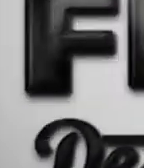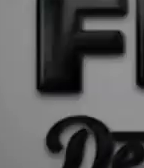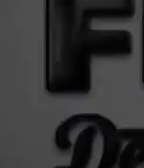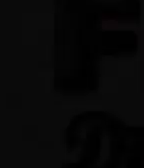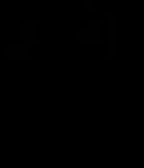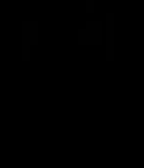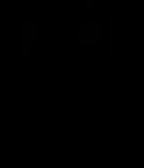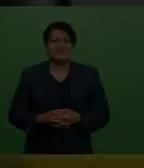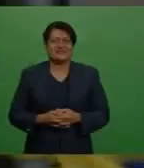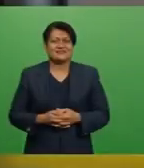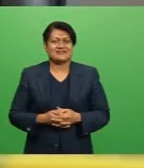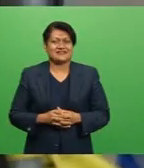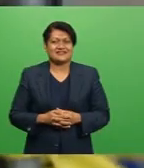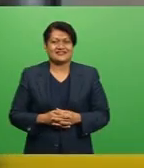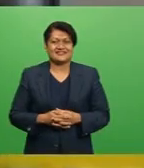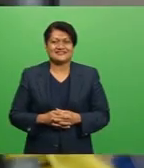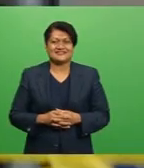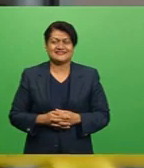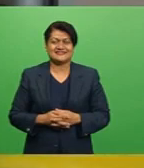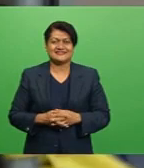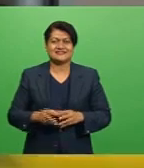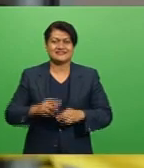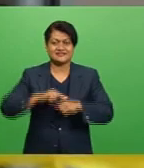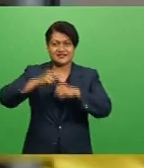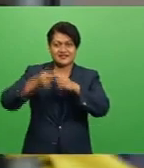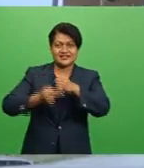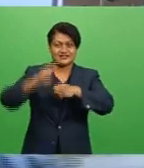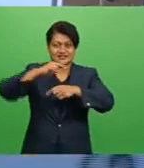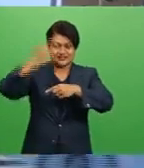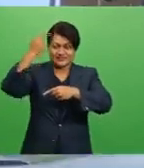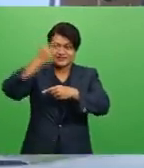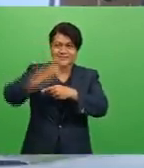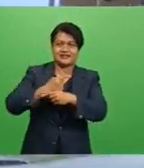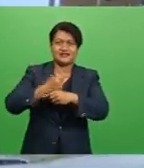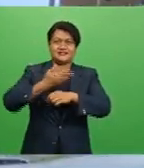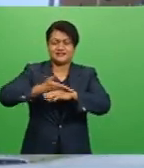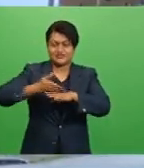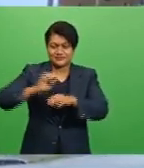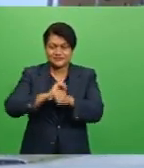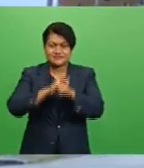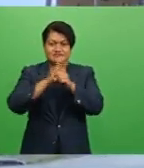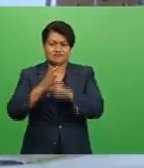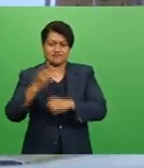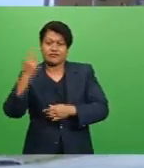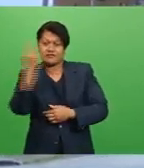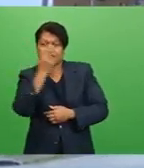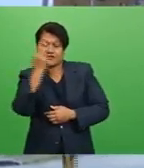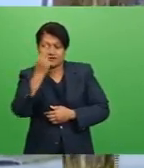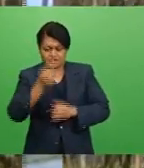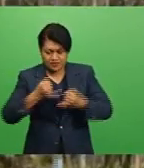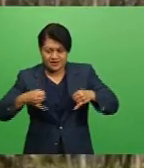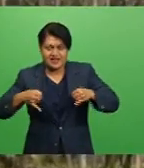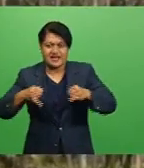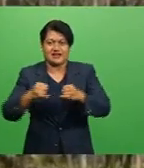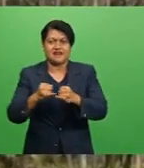2 देश की धड़कन. In the news tonight, new COVID-19 strain poses a threat to our